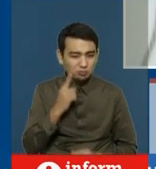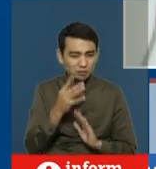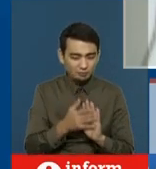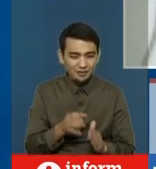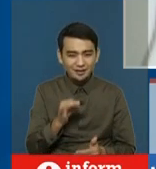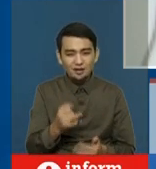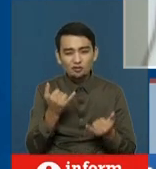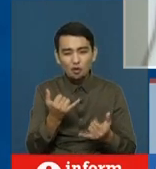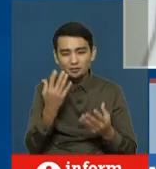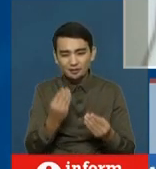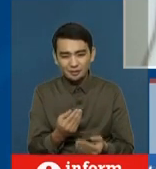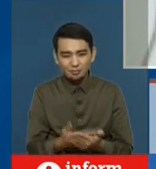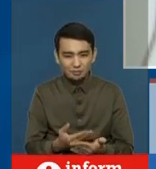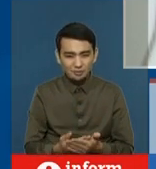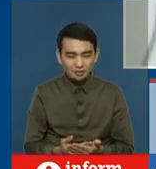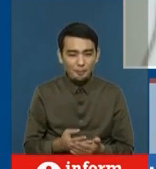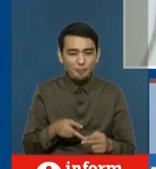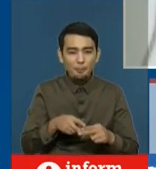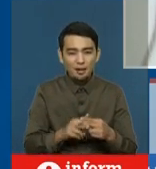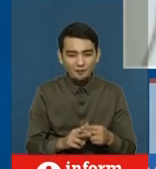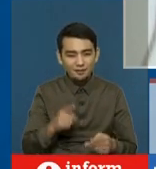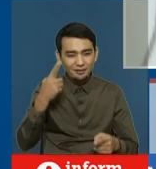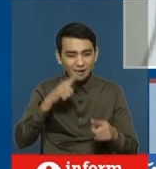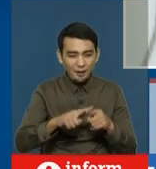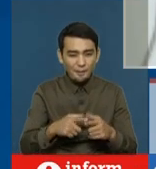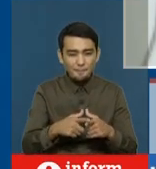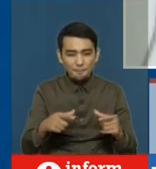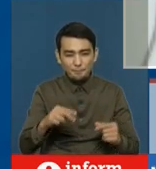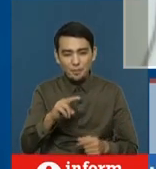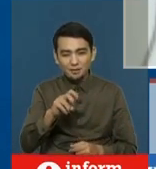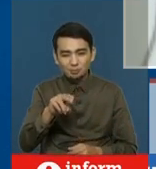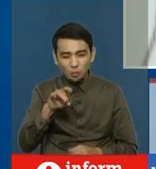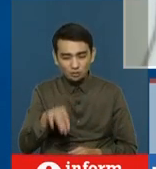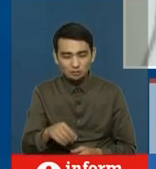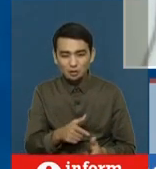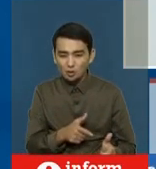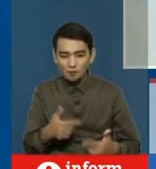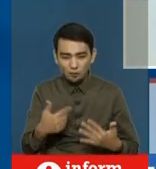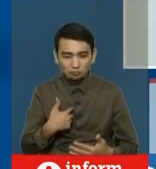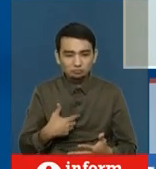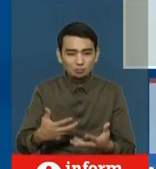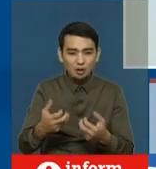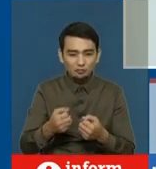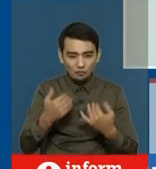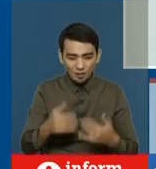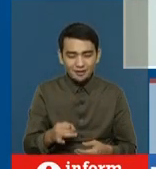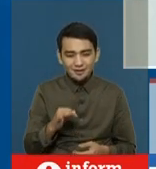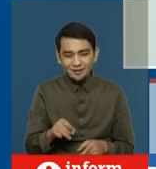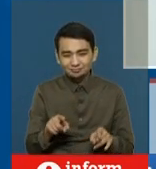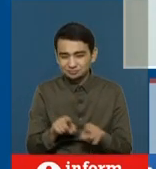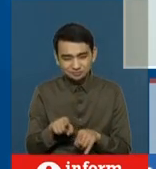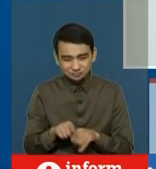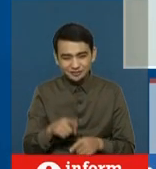на сегодняшний день, тем не менее, половина технических паспортов нами уже получены. То же самое